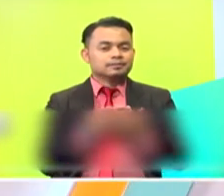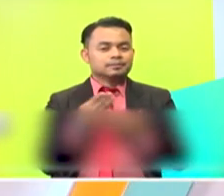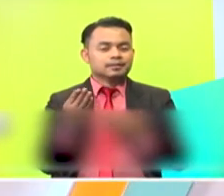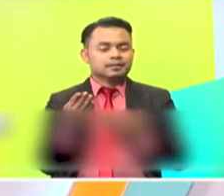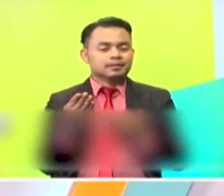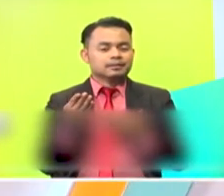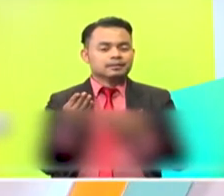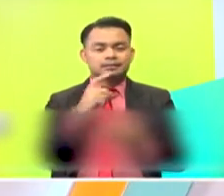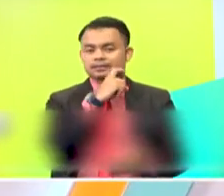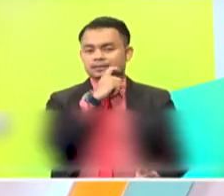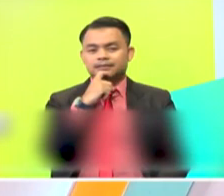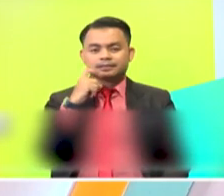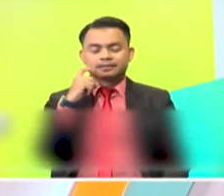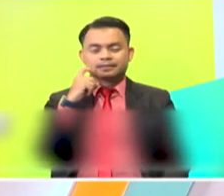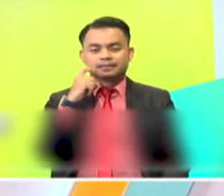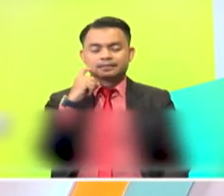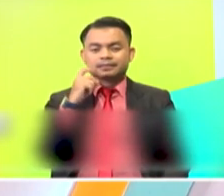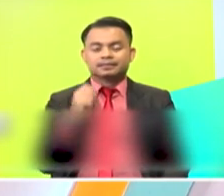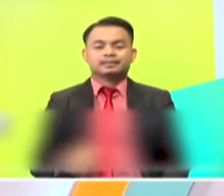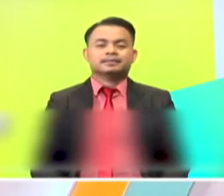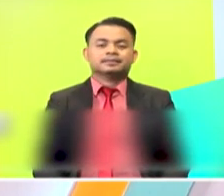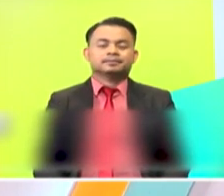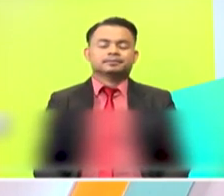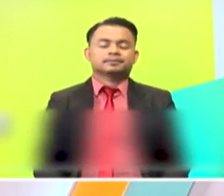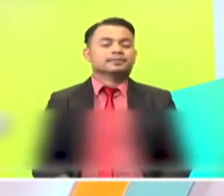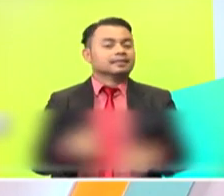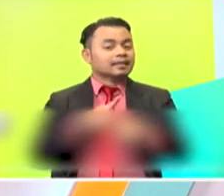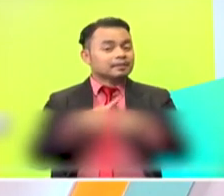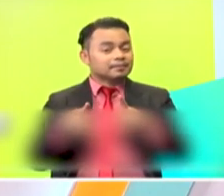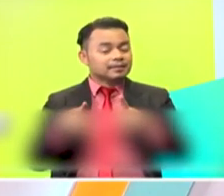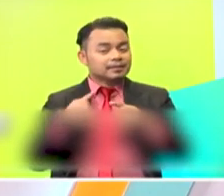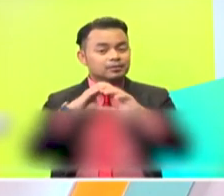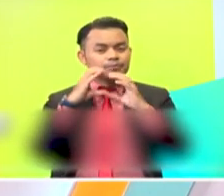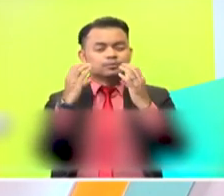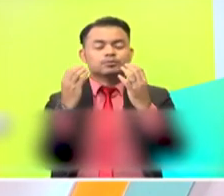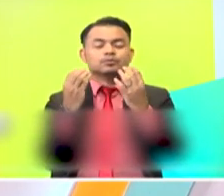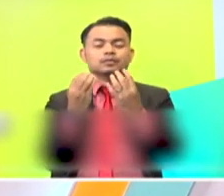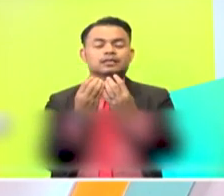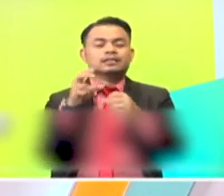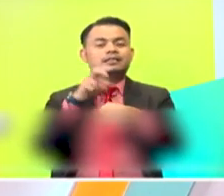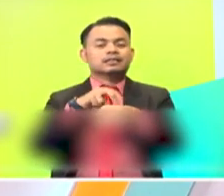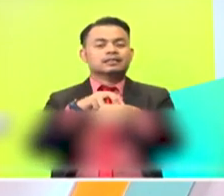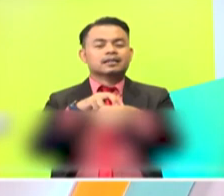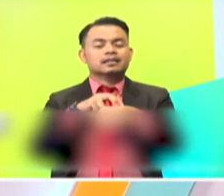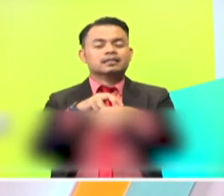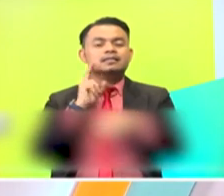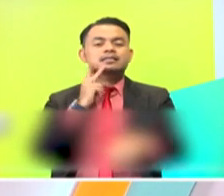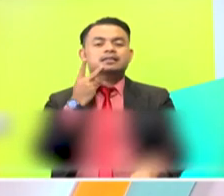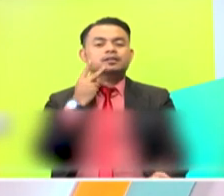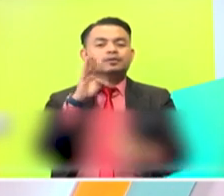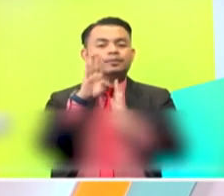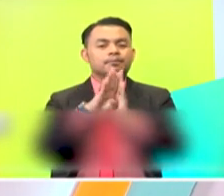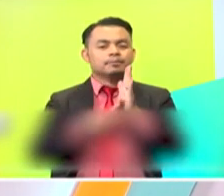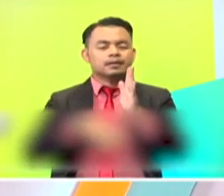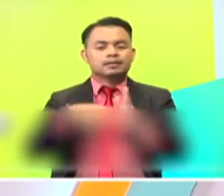kering tapi kentani kumpulan Sayu berubi jadi aku aku di dalam kumpulan